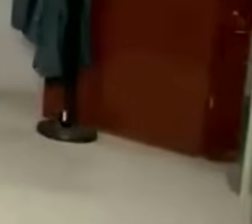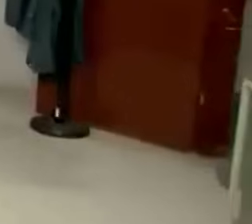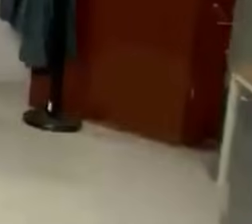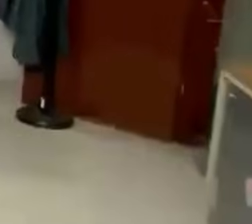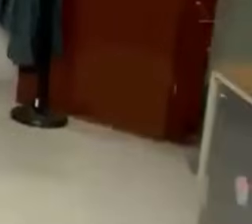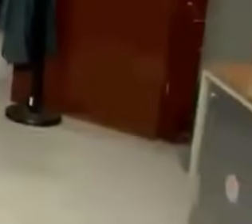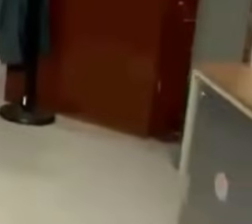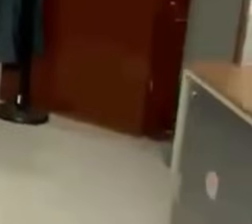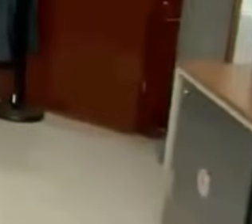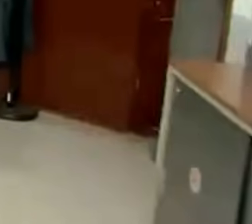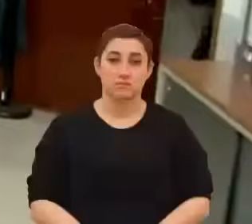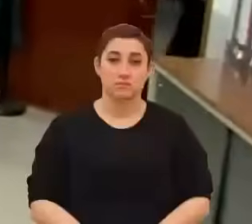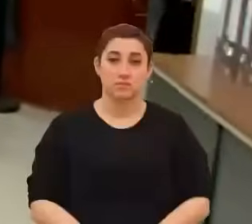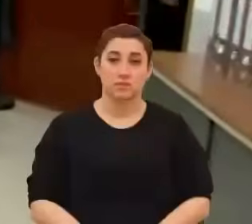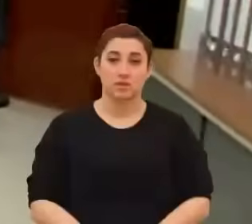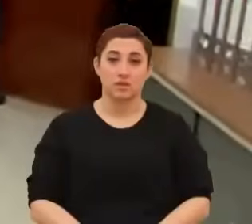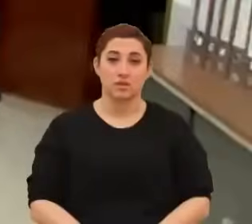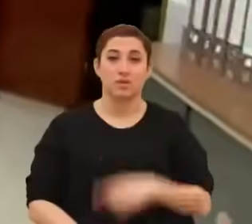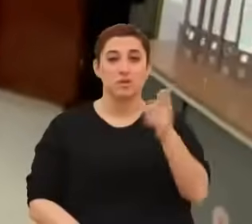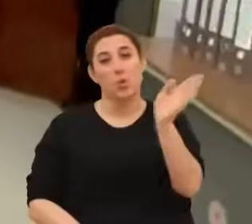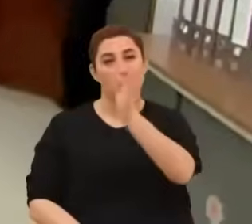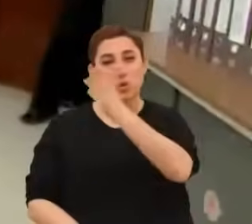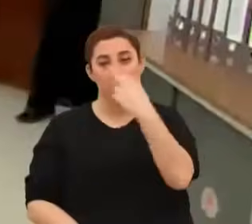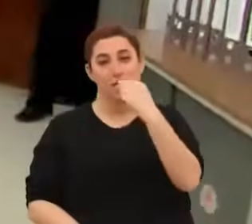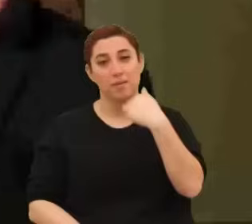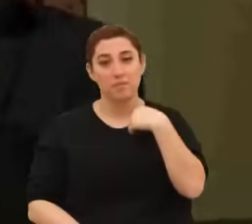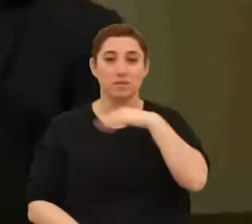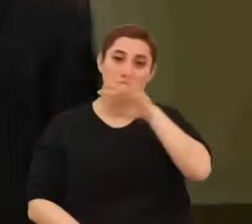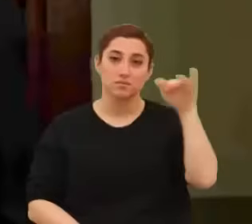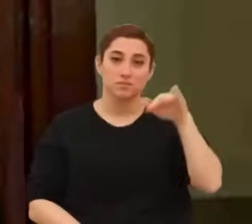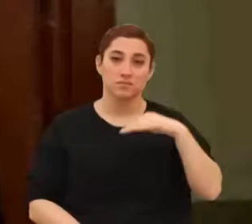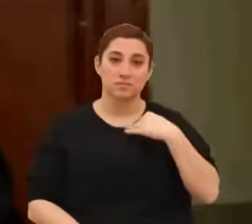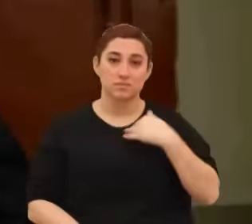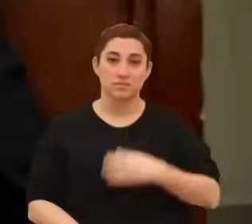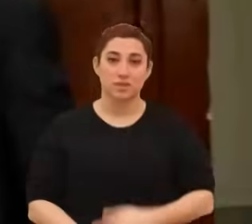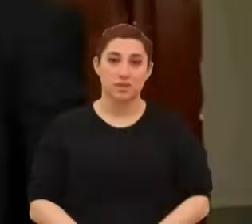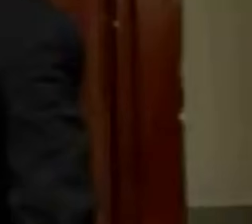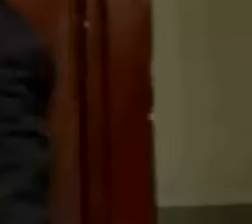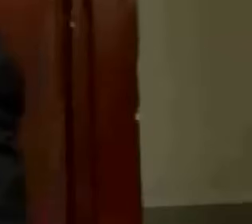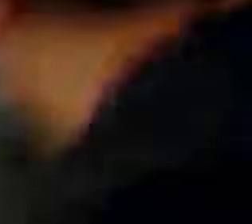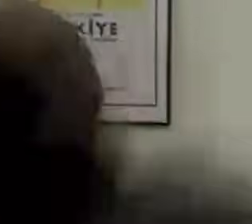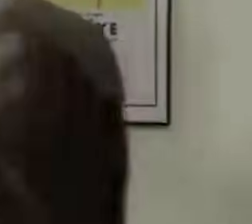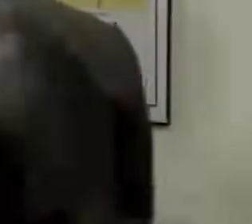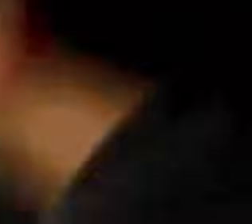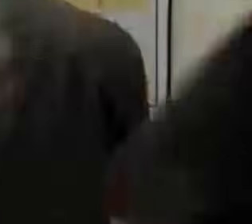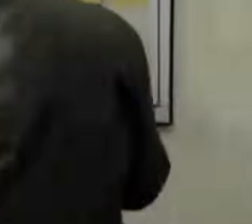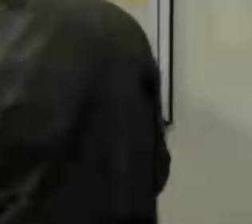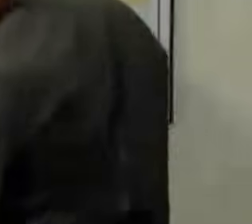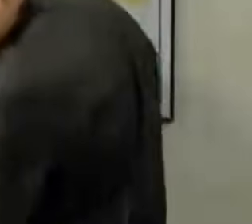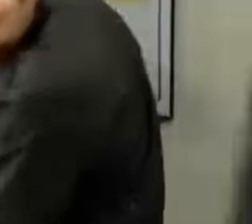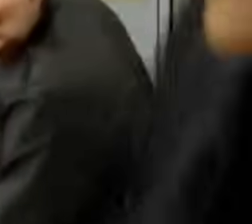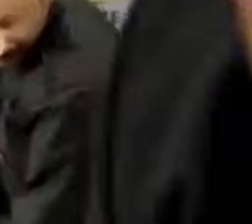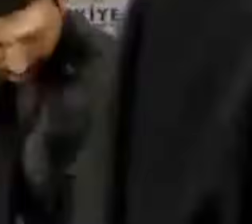geziyor. Sen alışkınsın doğudan beğenmeye, ben batıdan. Rıza masadan Yusuf'un şapkasını